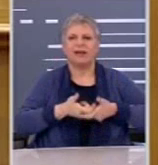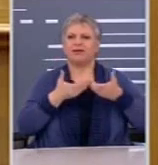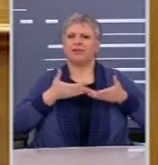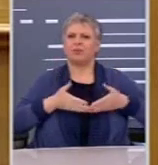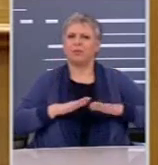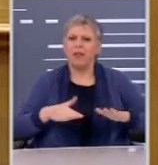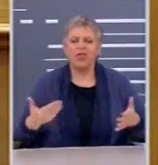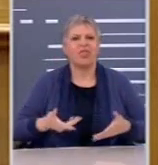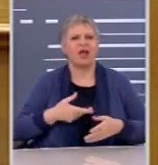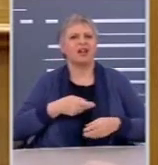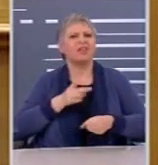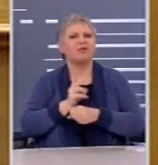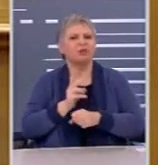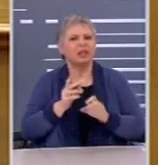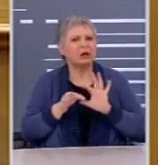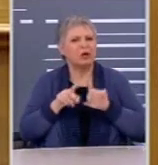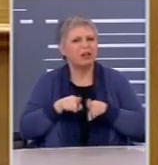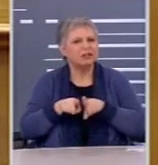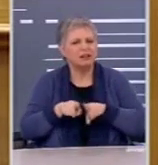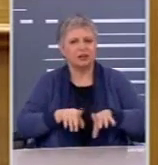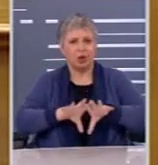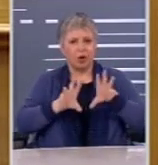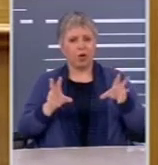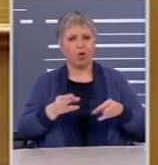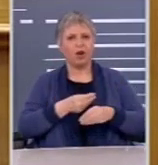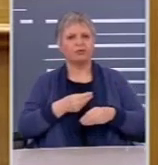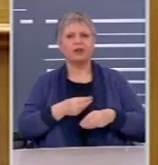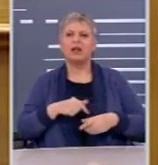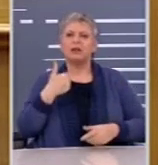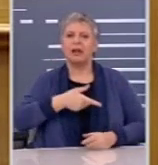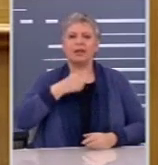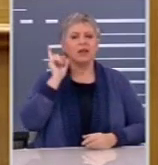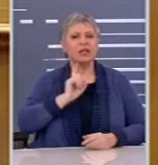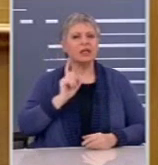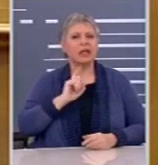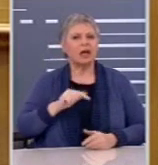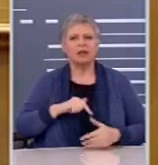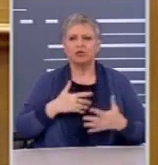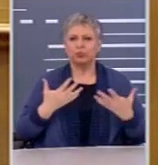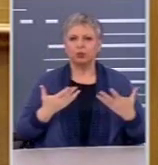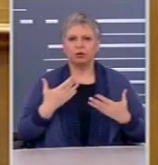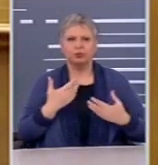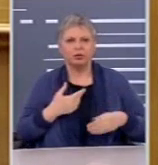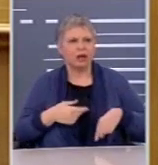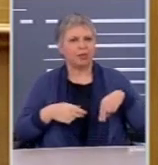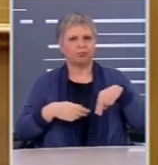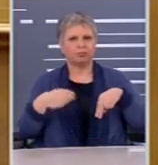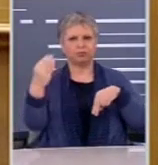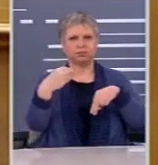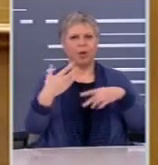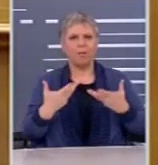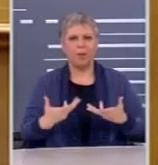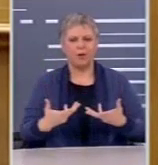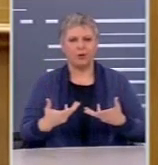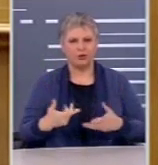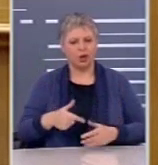τις σεξουαλικές σχέσεις, την κάθε φορά θέση της συνολικά μέσα στις εκμεταλλευτικές κοινωνίες. Είναι μια ημέρα